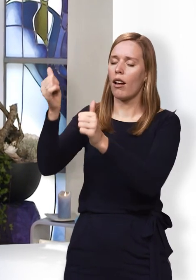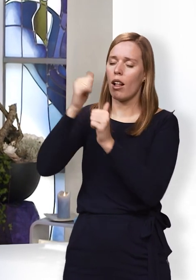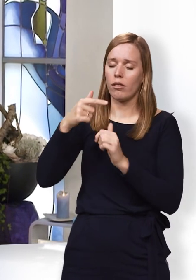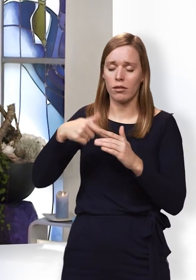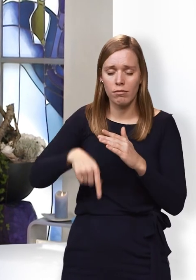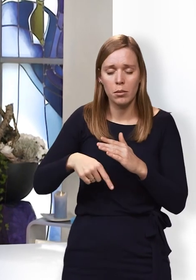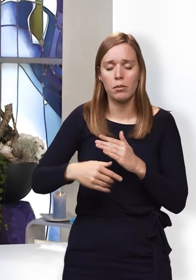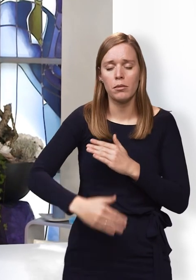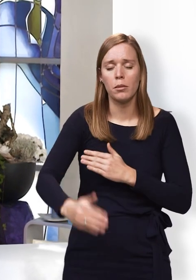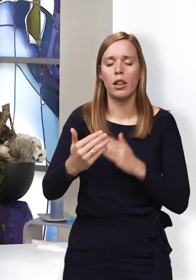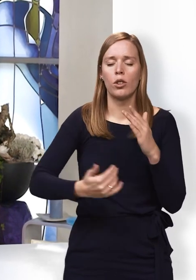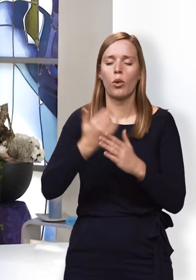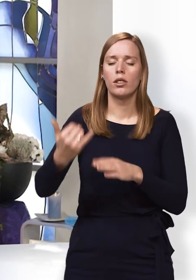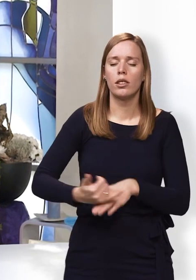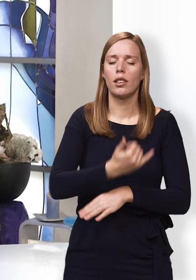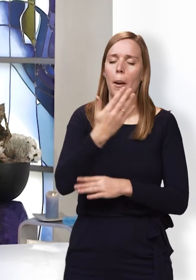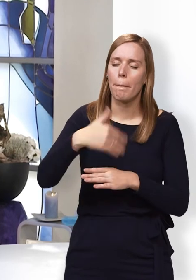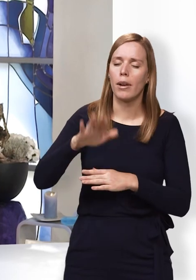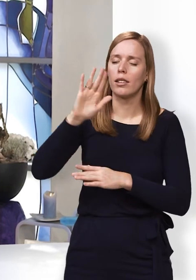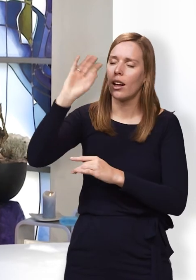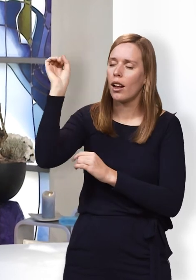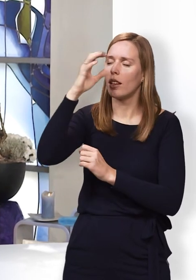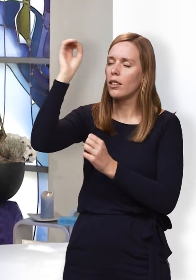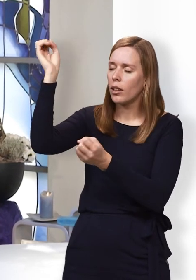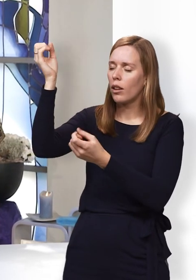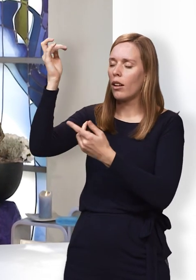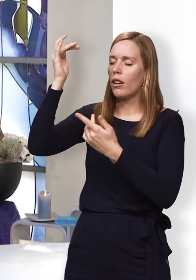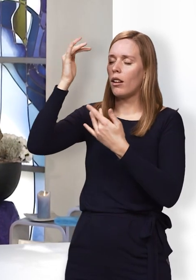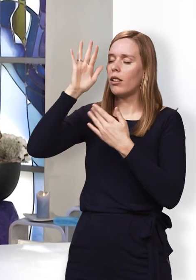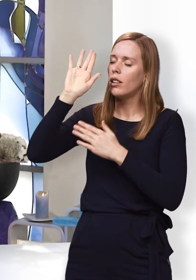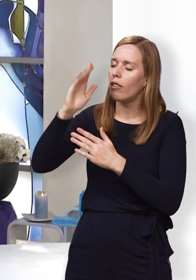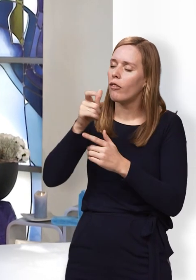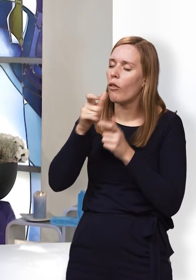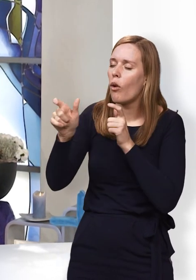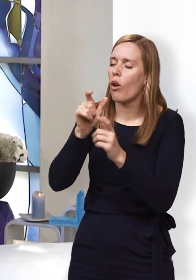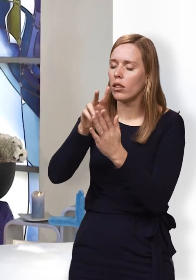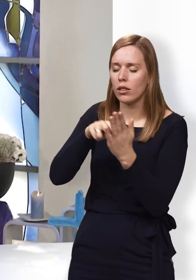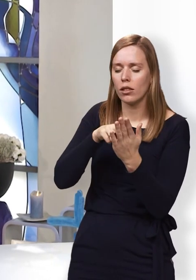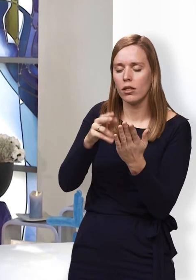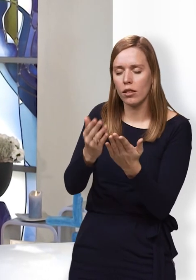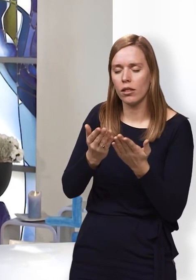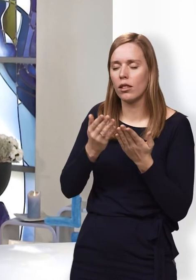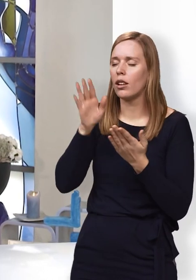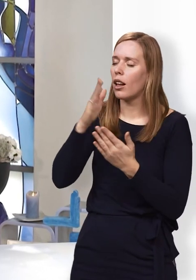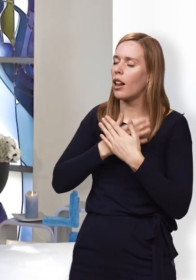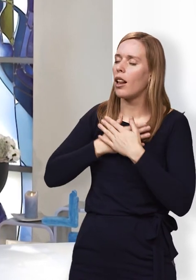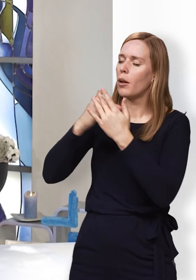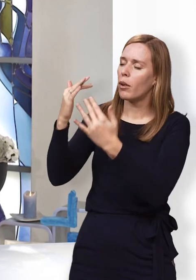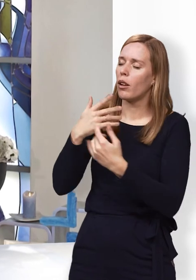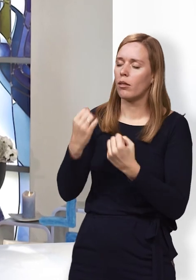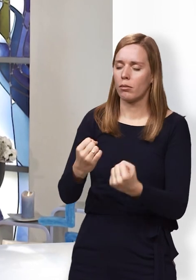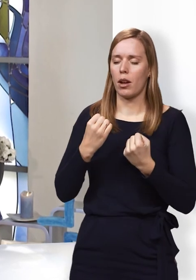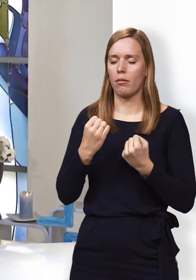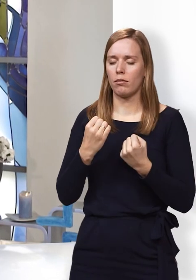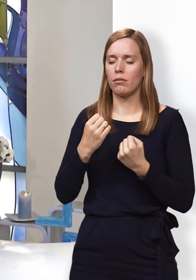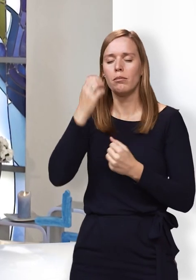zu stellen, uns stärken und erleuchten zu lassen von deinem Wort und deiner Liebe. Zeige du uns, wo wir aufstehen und